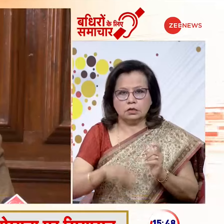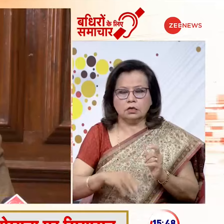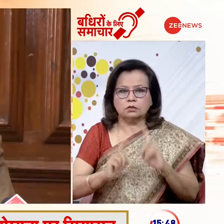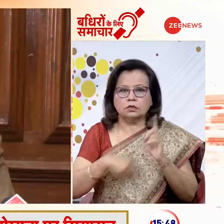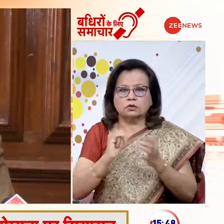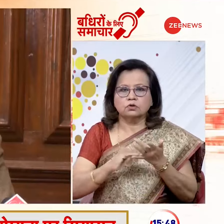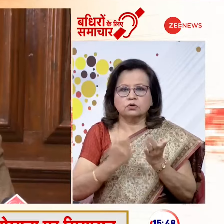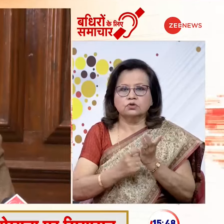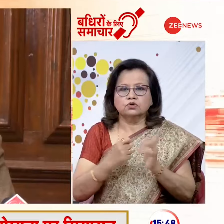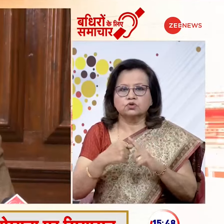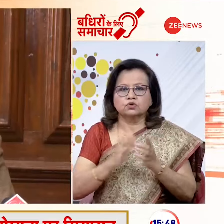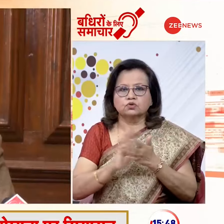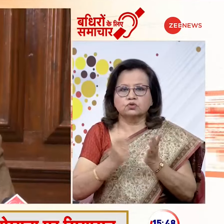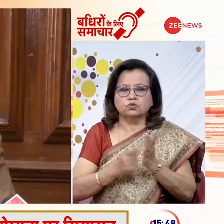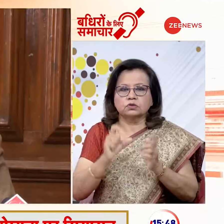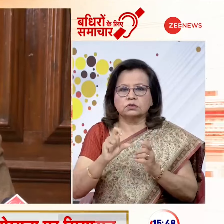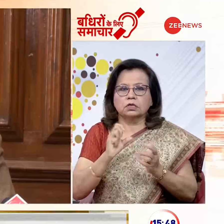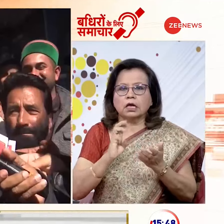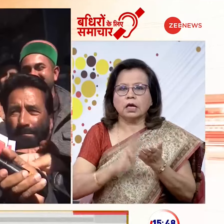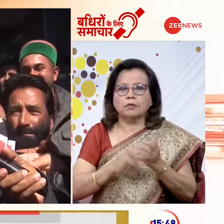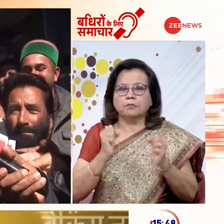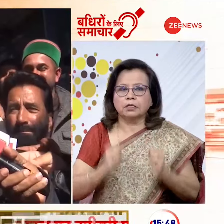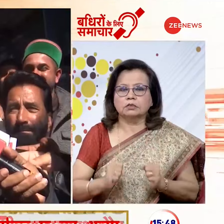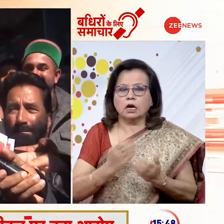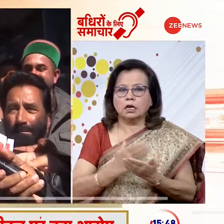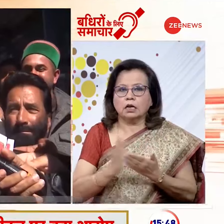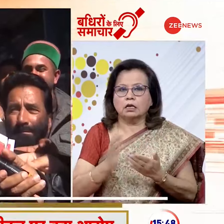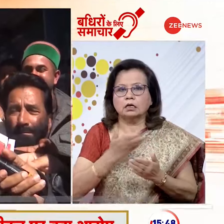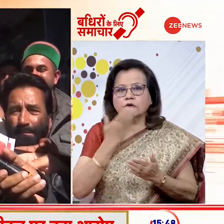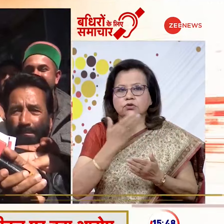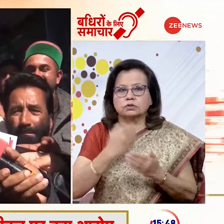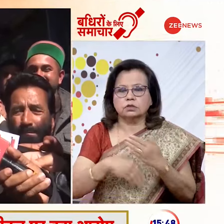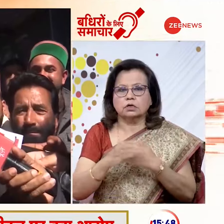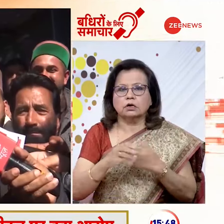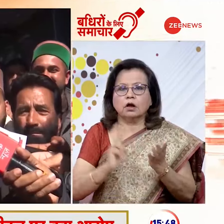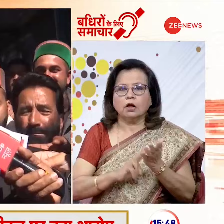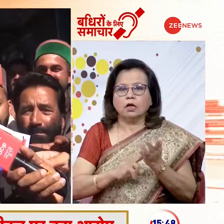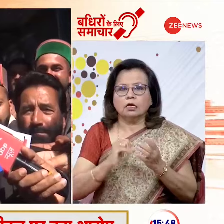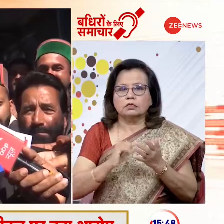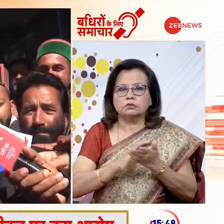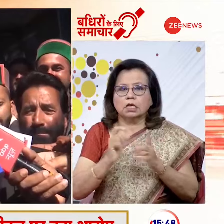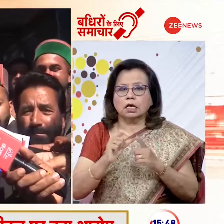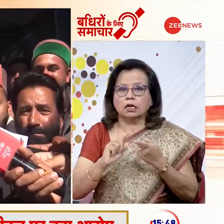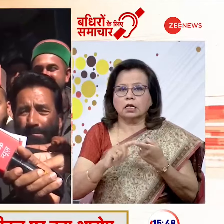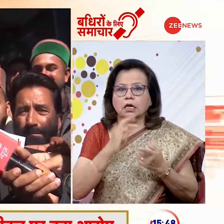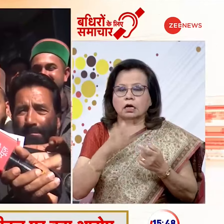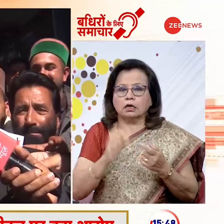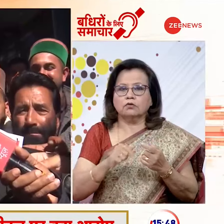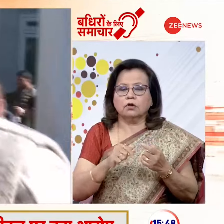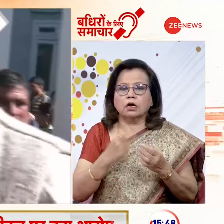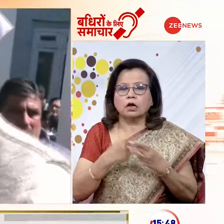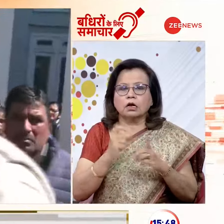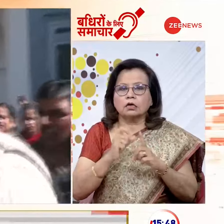इसलिए सुखव को सीएम पत से हटाने की सिफारिश की गई है वहीं विक्रमादित्य सिंग ने कहा कि वो